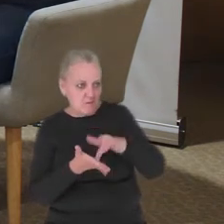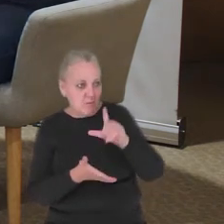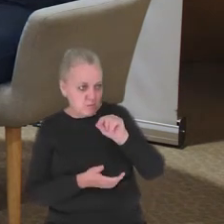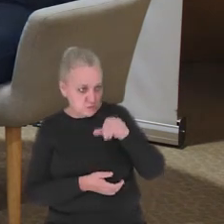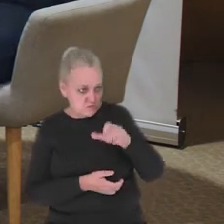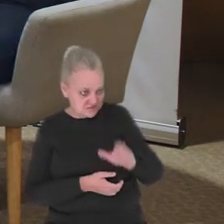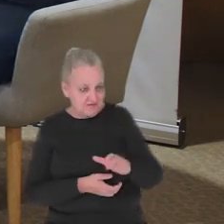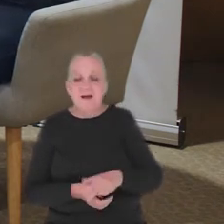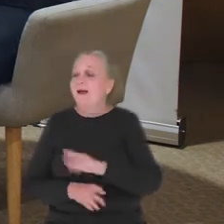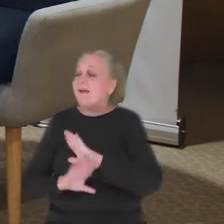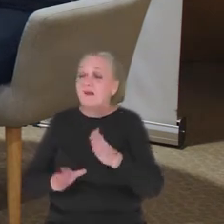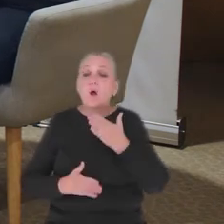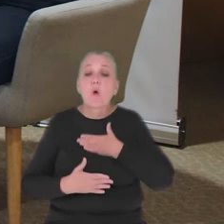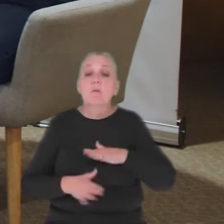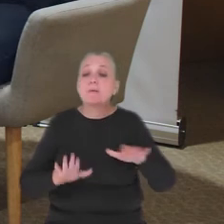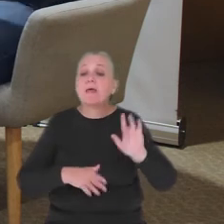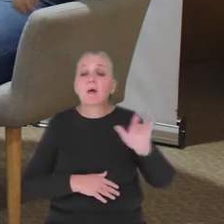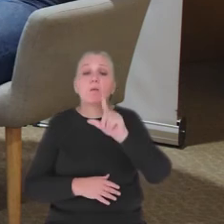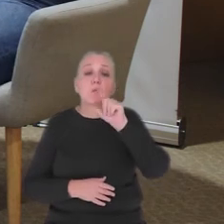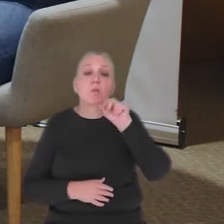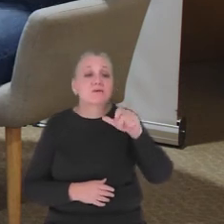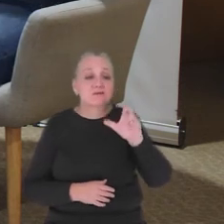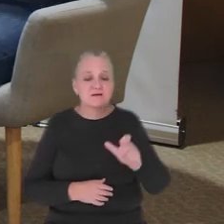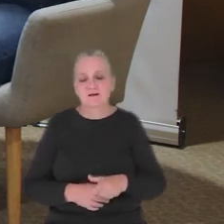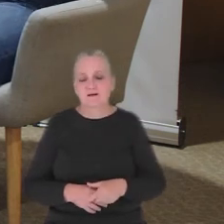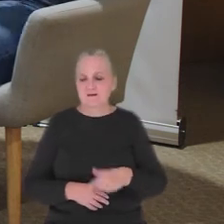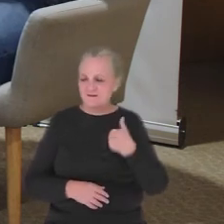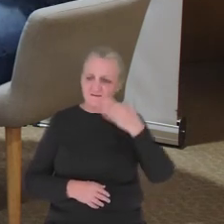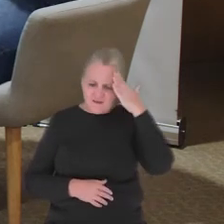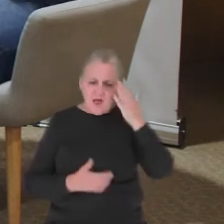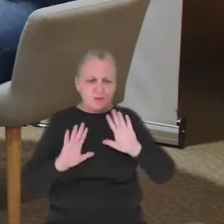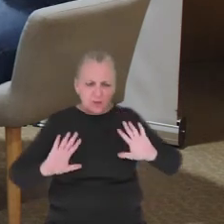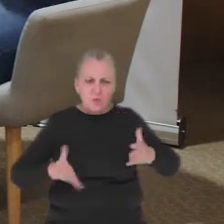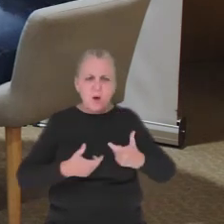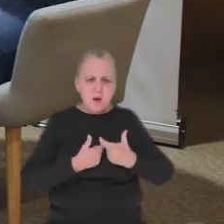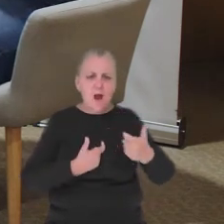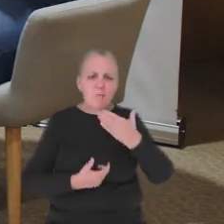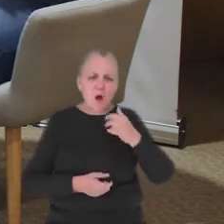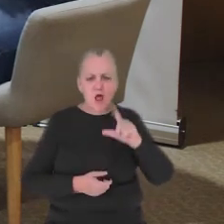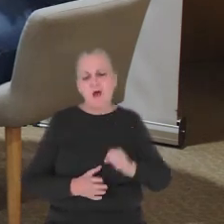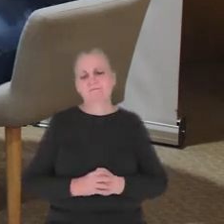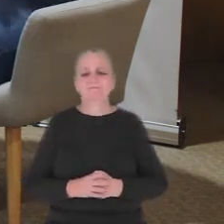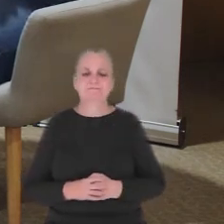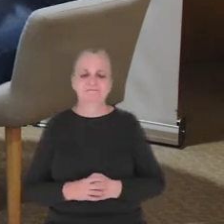pytania o Puck. Jakie są wasze ulubione miejsca w Pucku? No wiadomo, że molo, więc o co chodzi.